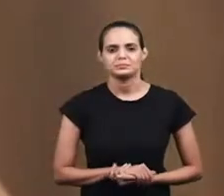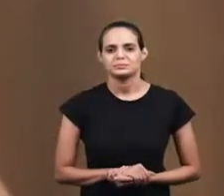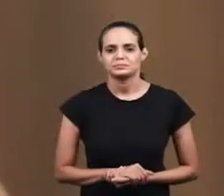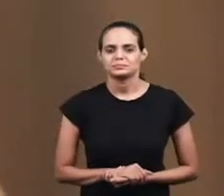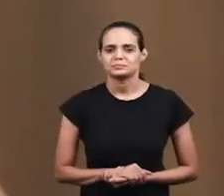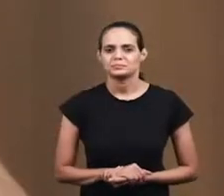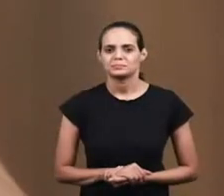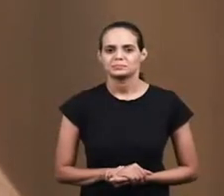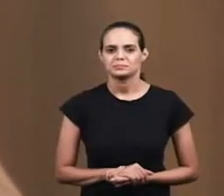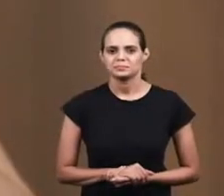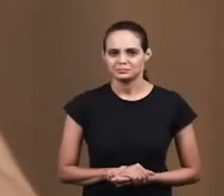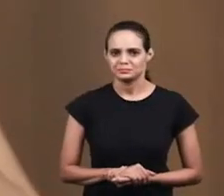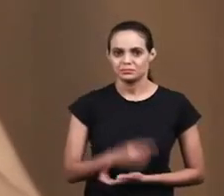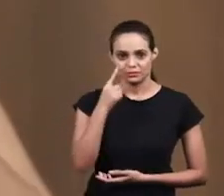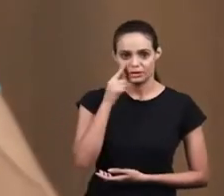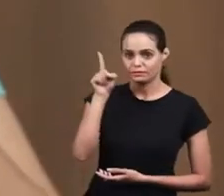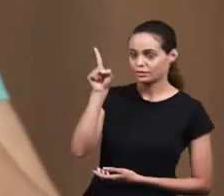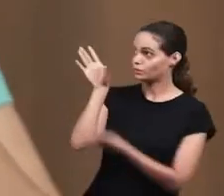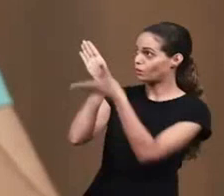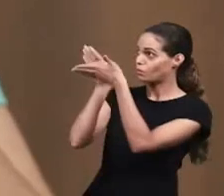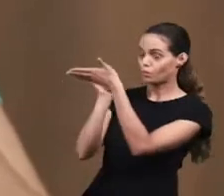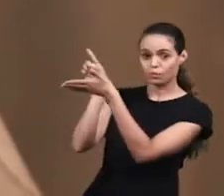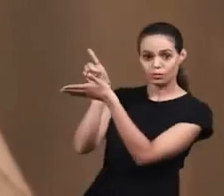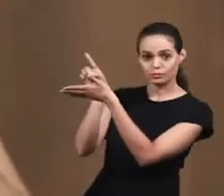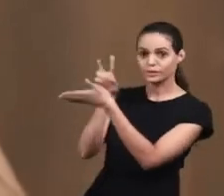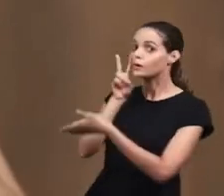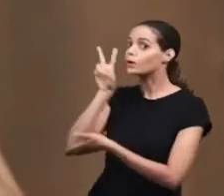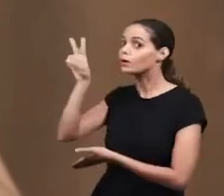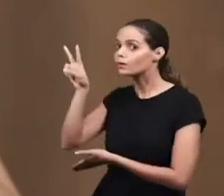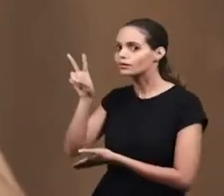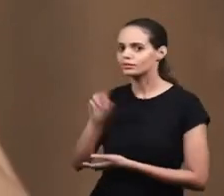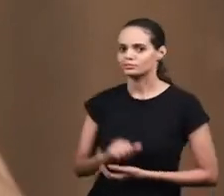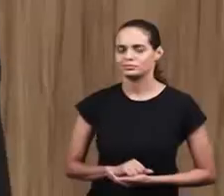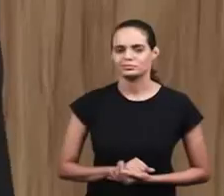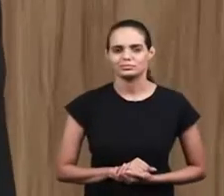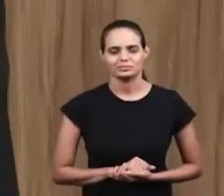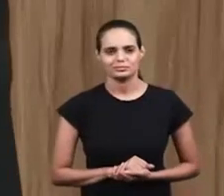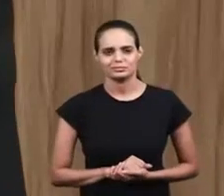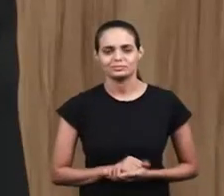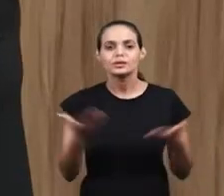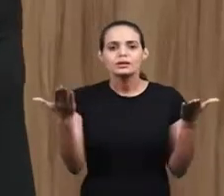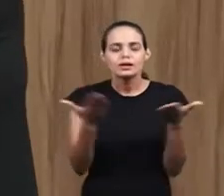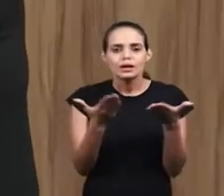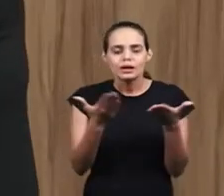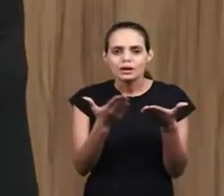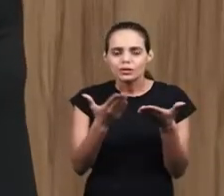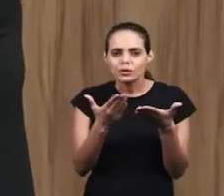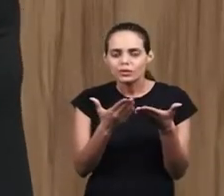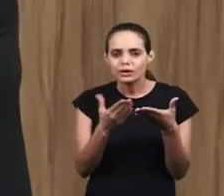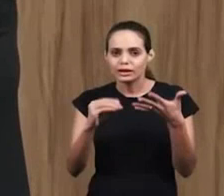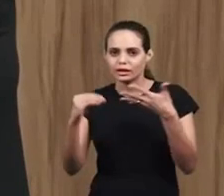abstellen und den Indikator. 1, 2, 3, 4. Agora nós vamos fazer a nota